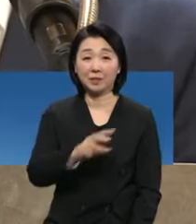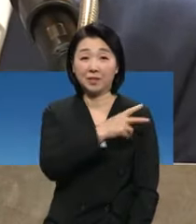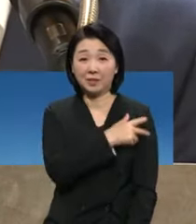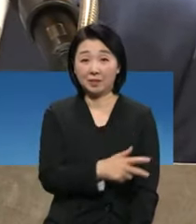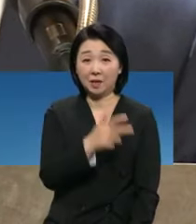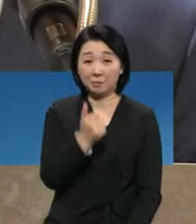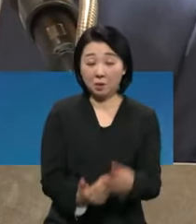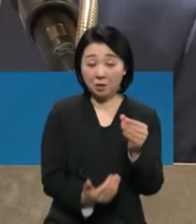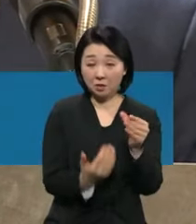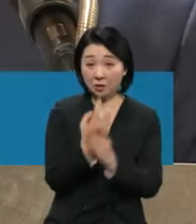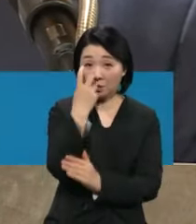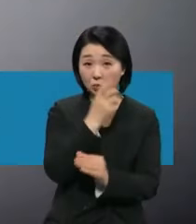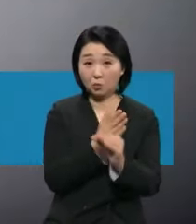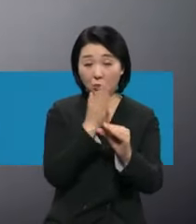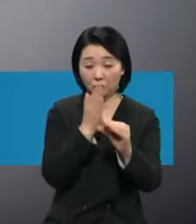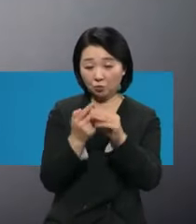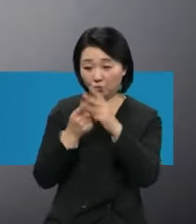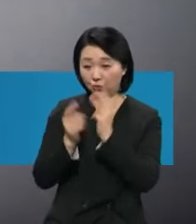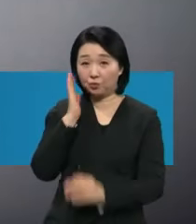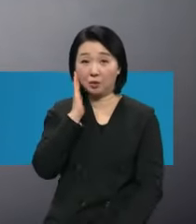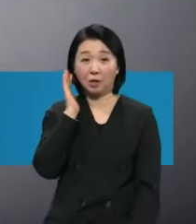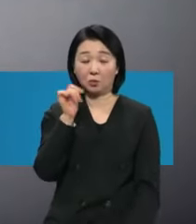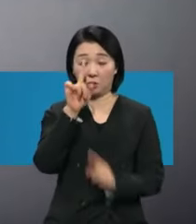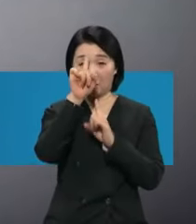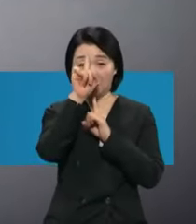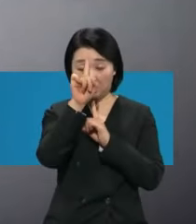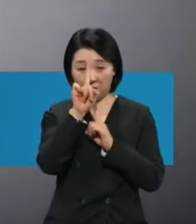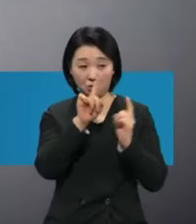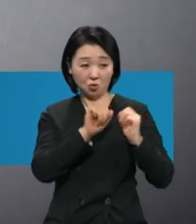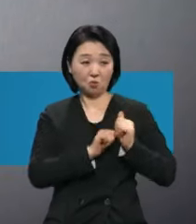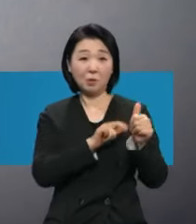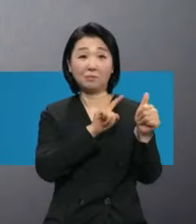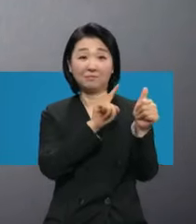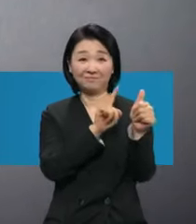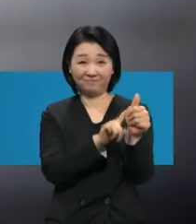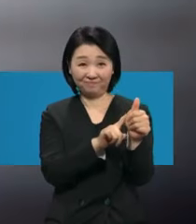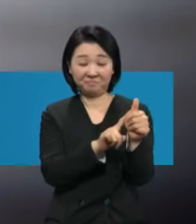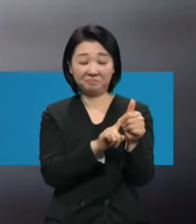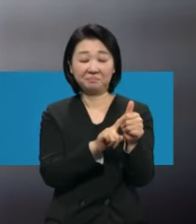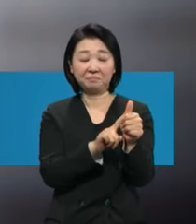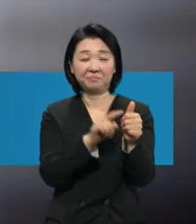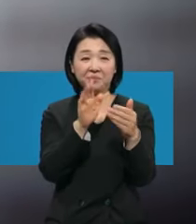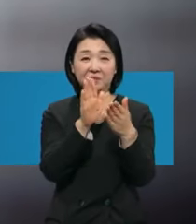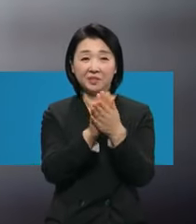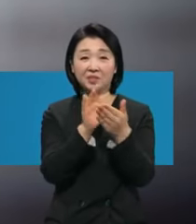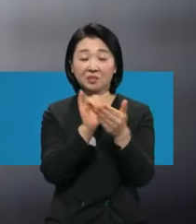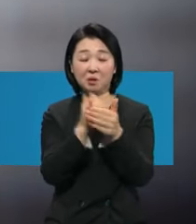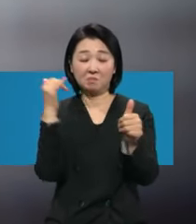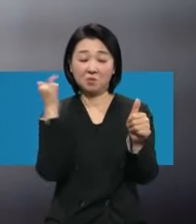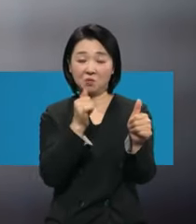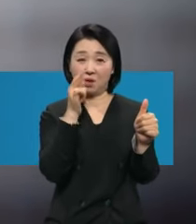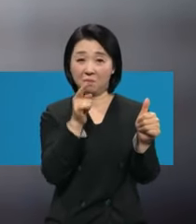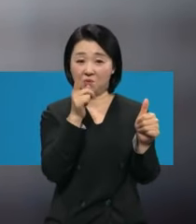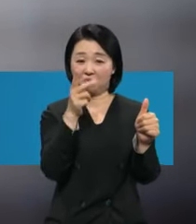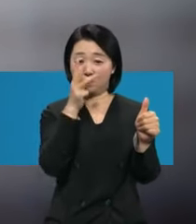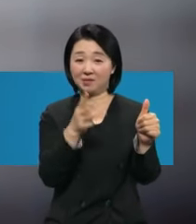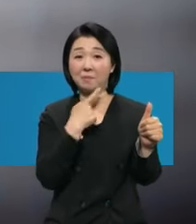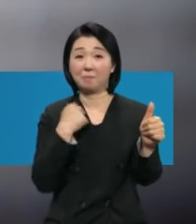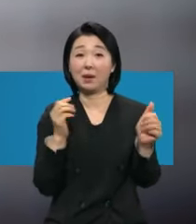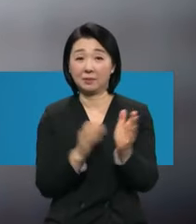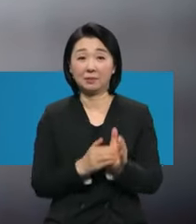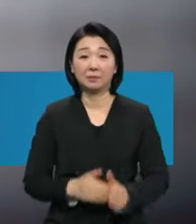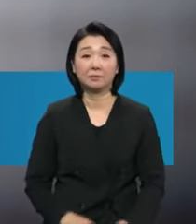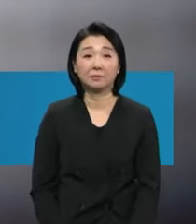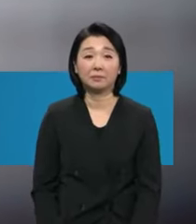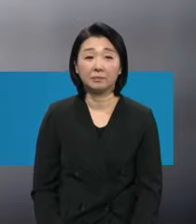최상병 사건 조사 도중 윤석열 대통령이 이종섭 당시 국방부 장관에게 세 차례에 걸쳐 직접 전화를 건 걸로